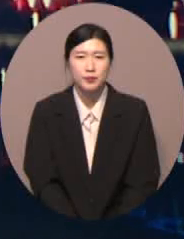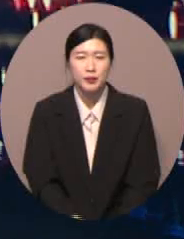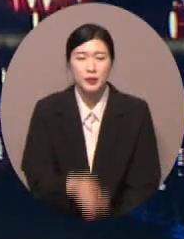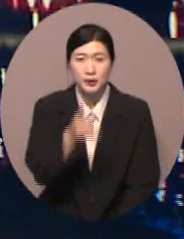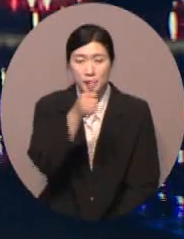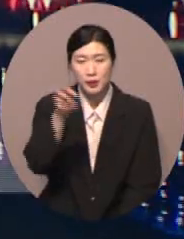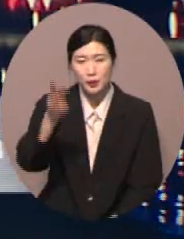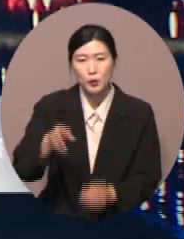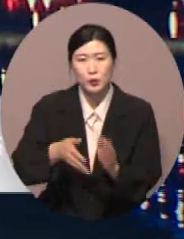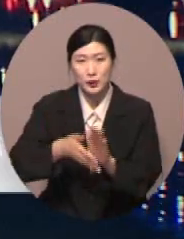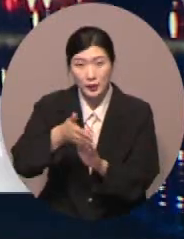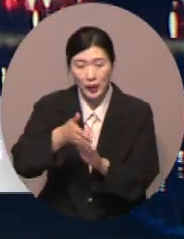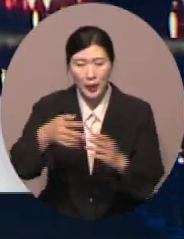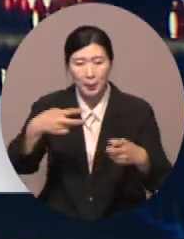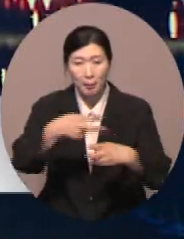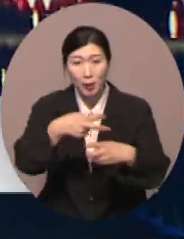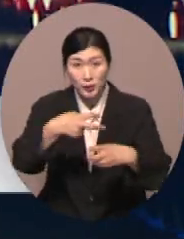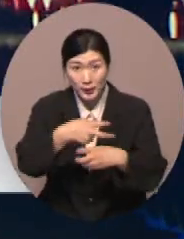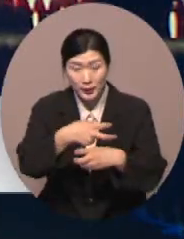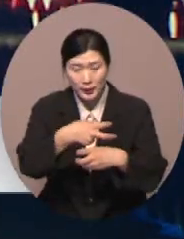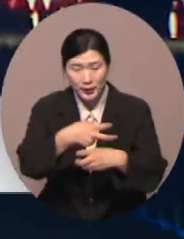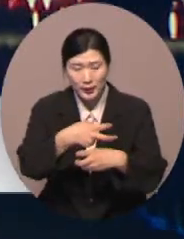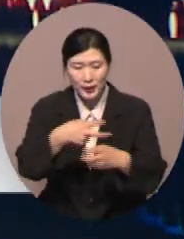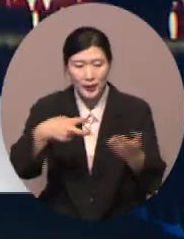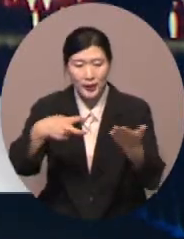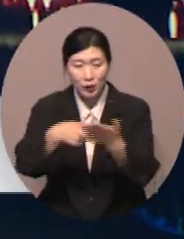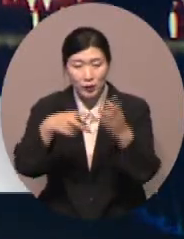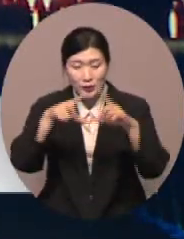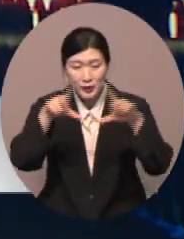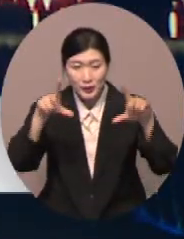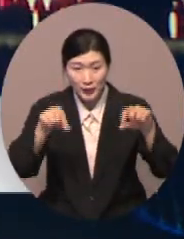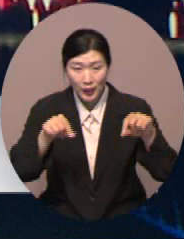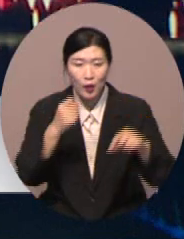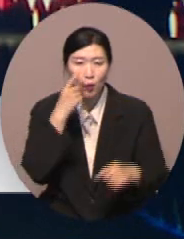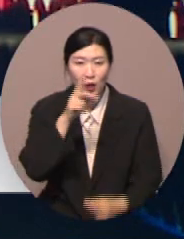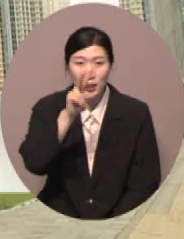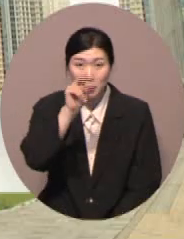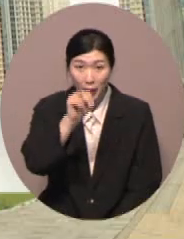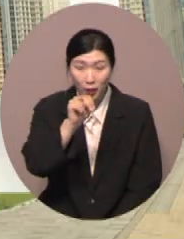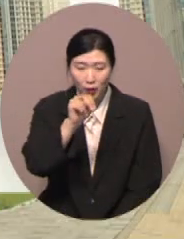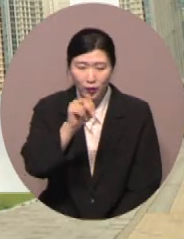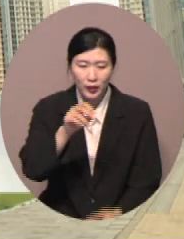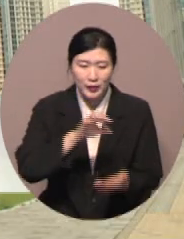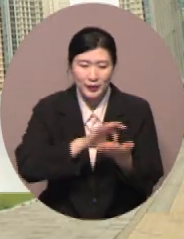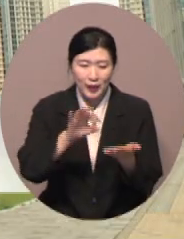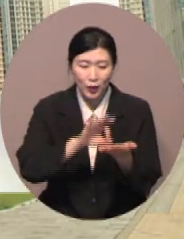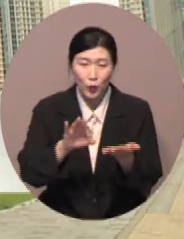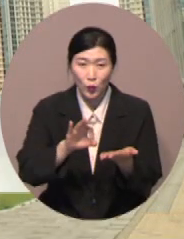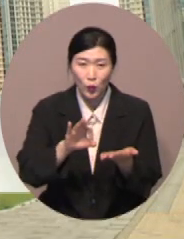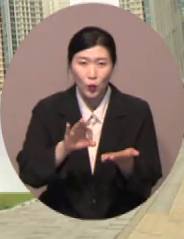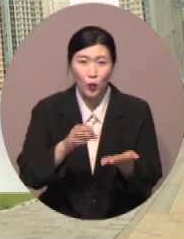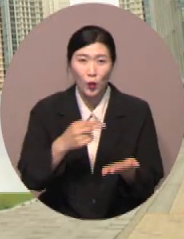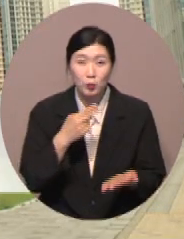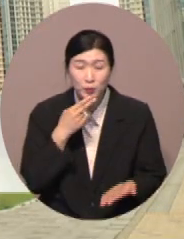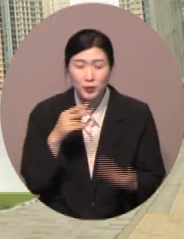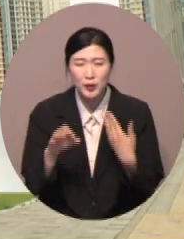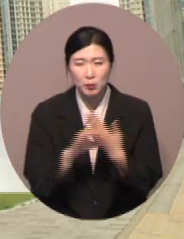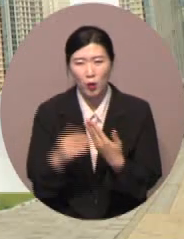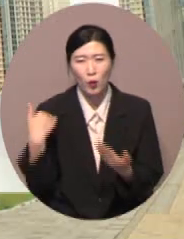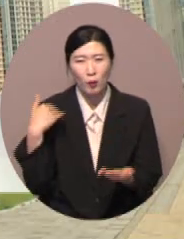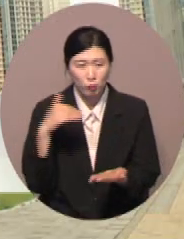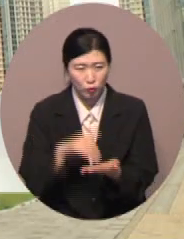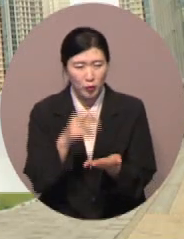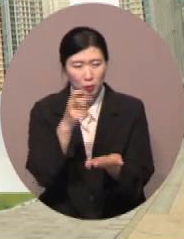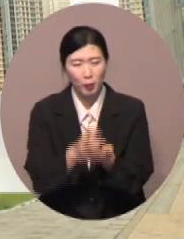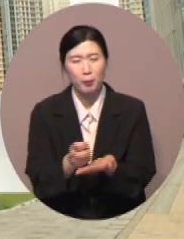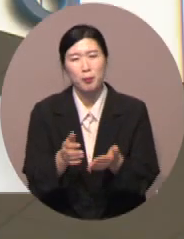세종 씨가 대중교통 정액권은 이응 패스를 월 2만 원보다 적게 쓰면 차액을 돌려주는 환불 규정을